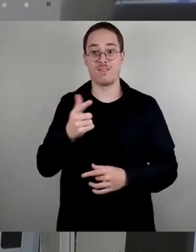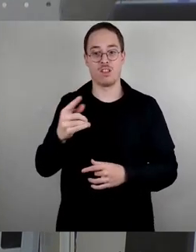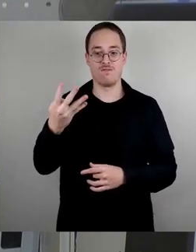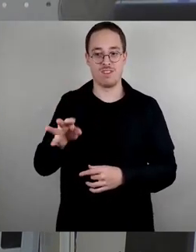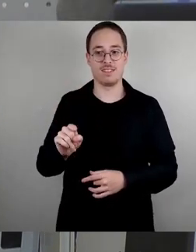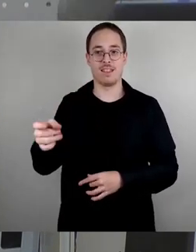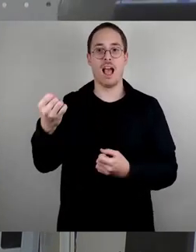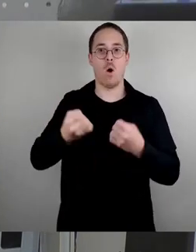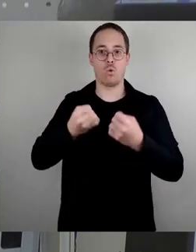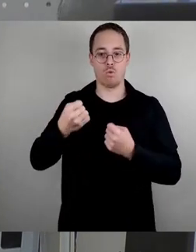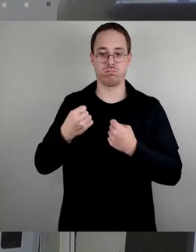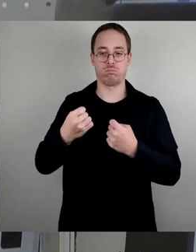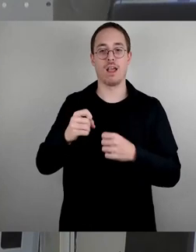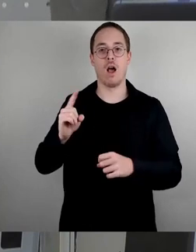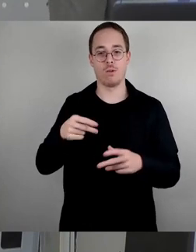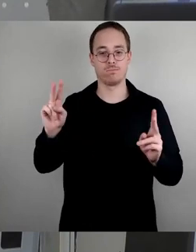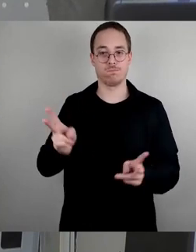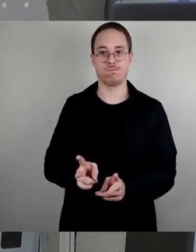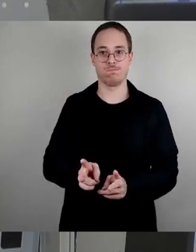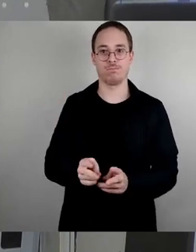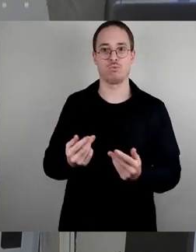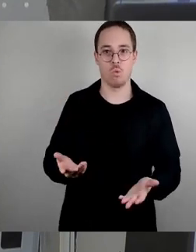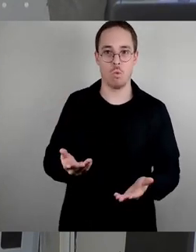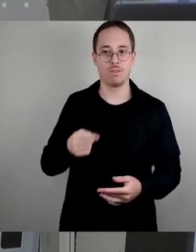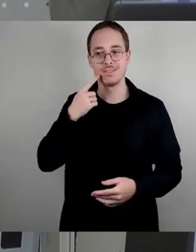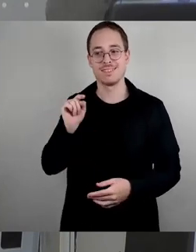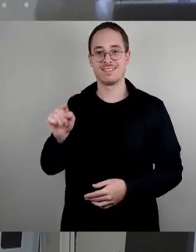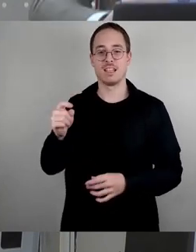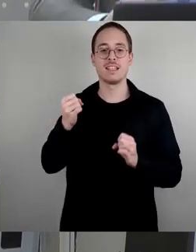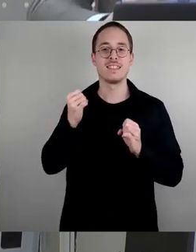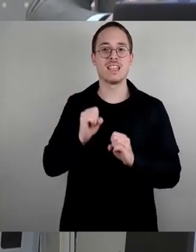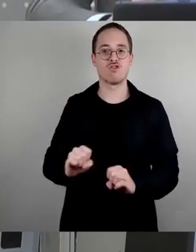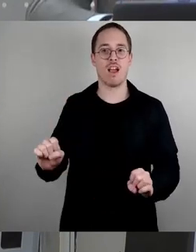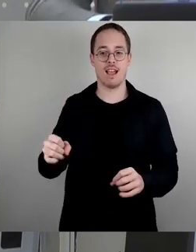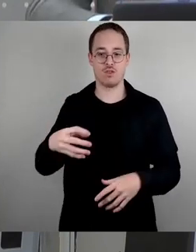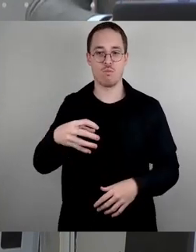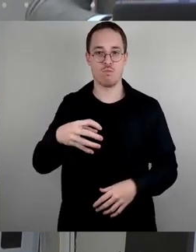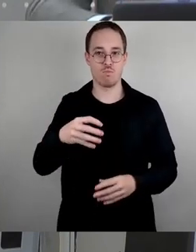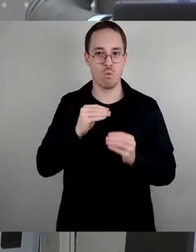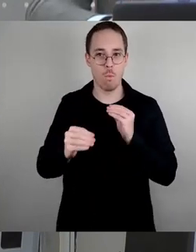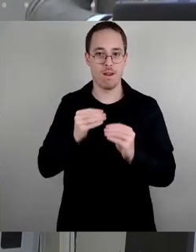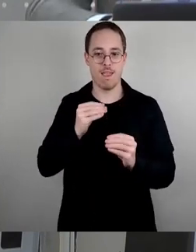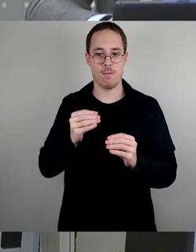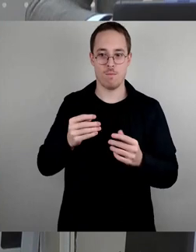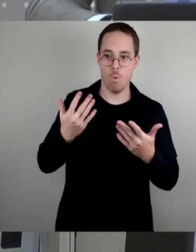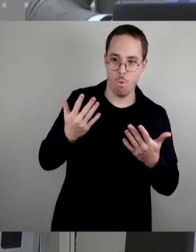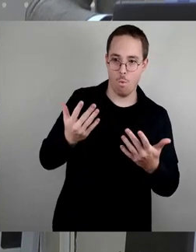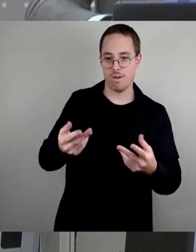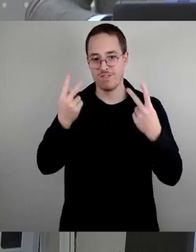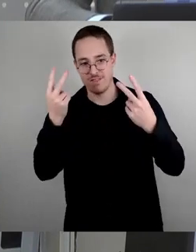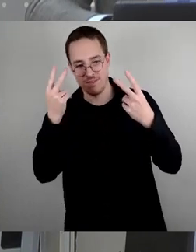Und dann könnte man ja auch im Prinzip, dann würde sich auch dieses Sicherheitsproblem, was ja immer aufgemacht wird, ein Stück weit entspannen.